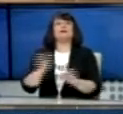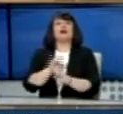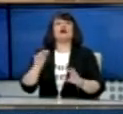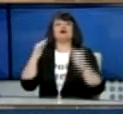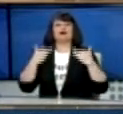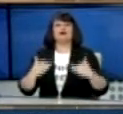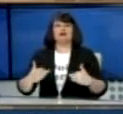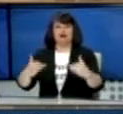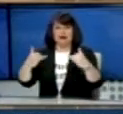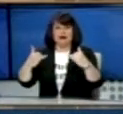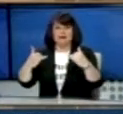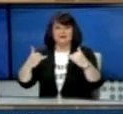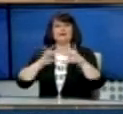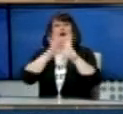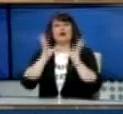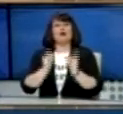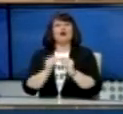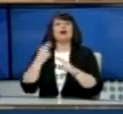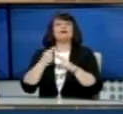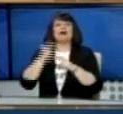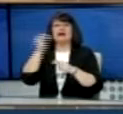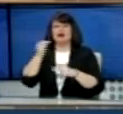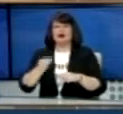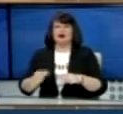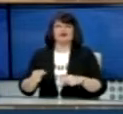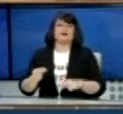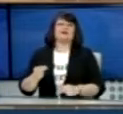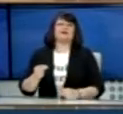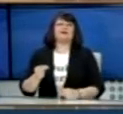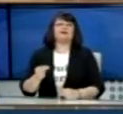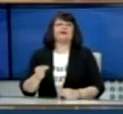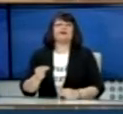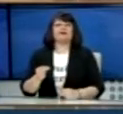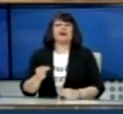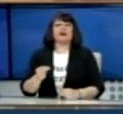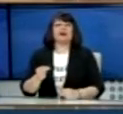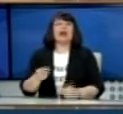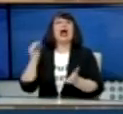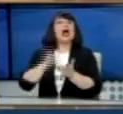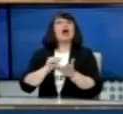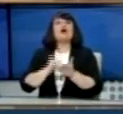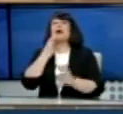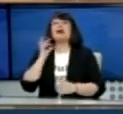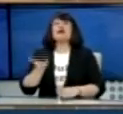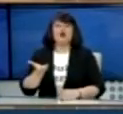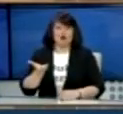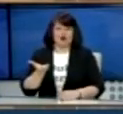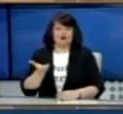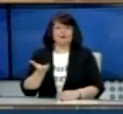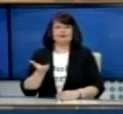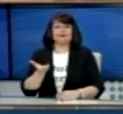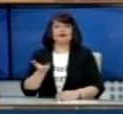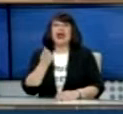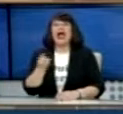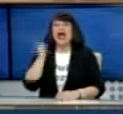του αγωγού του φυσικού αερίου Ελλάδας-Βουλγαρίας. Ποιες προσδοκίες έχει η κυβέρνηση από το συγκεκριμένο έργο και από την